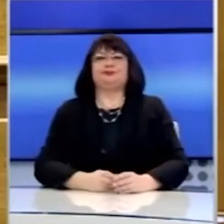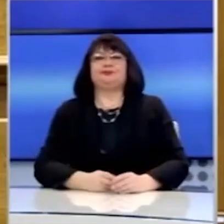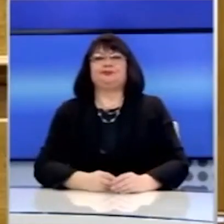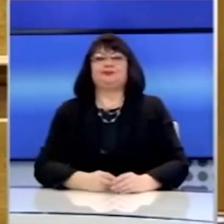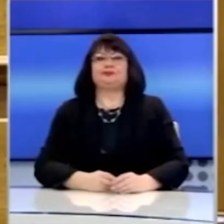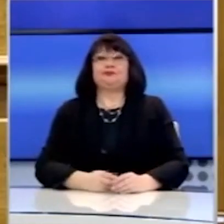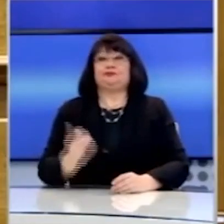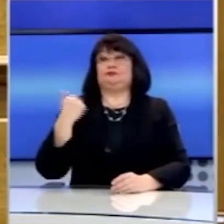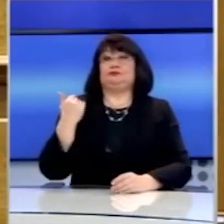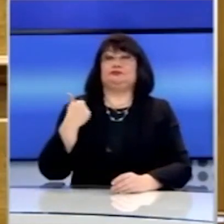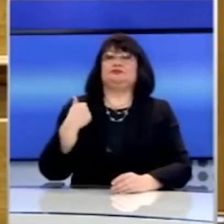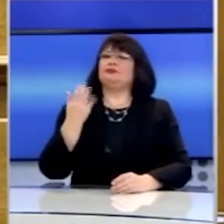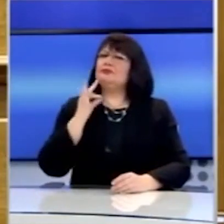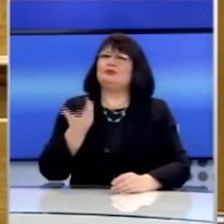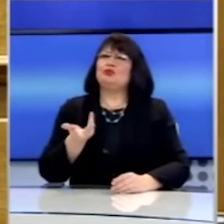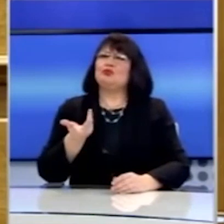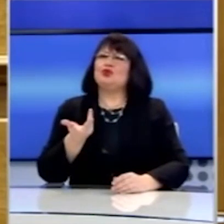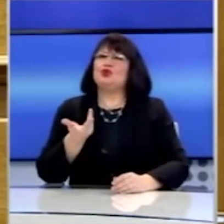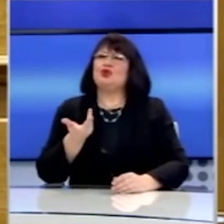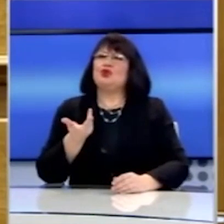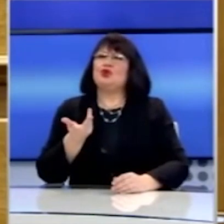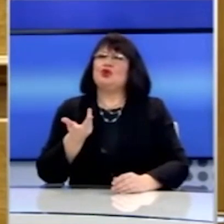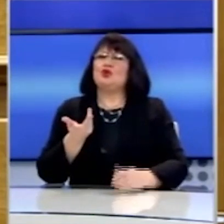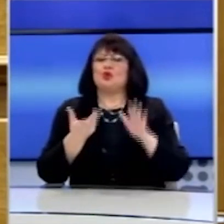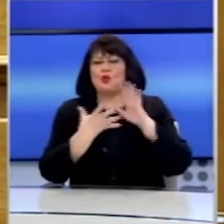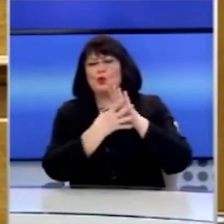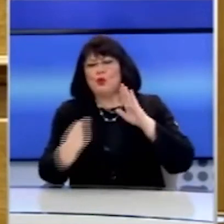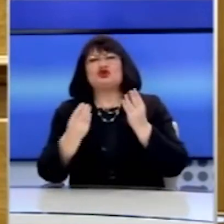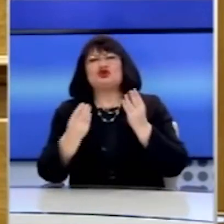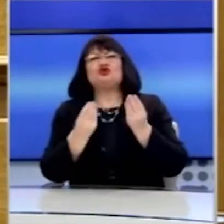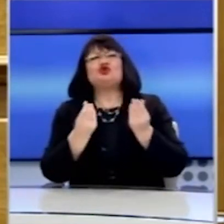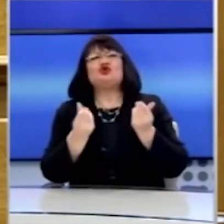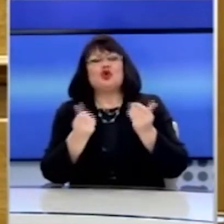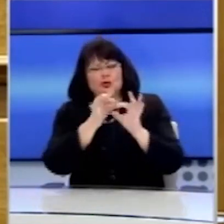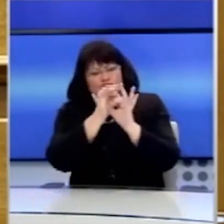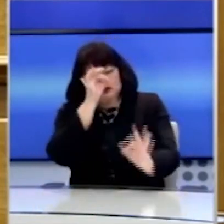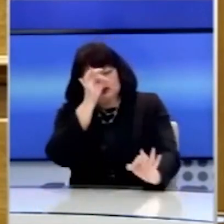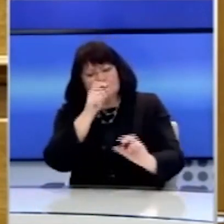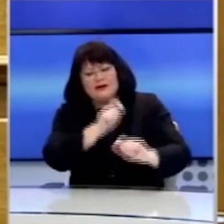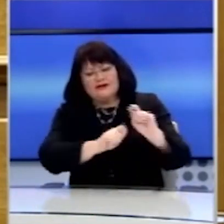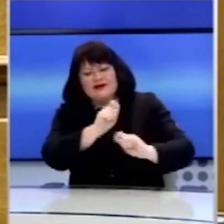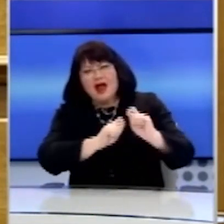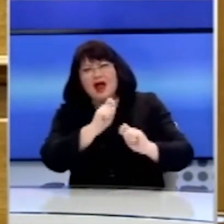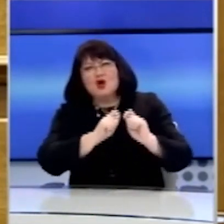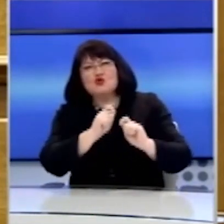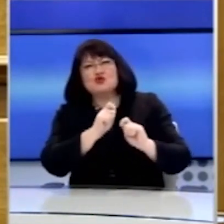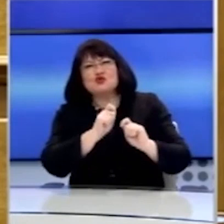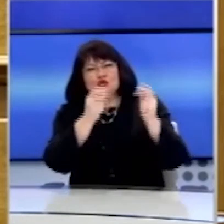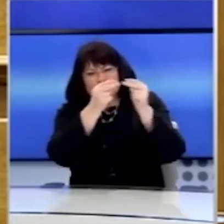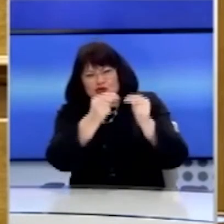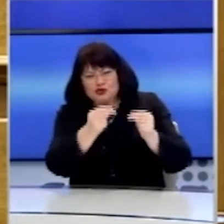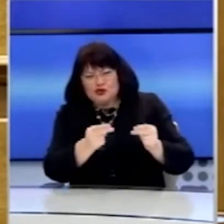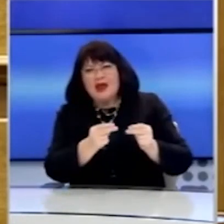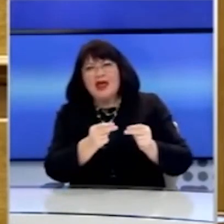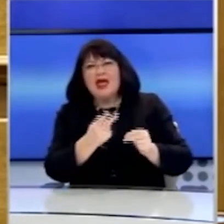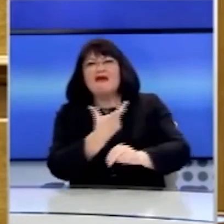Γιατί δεν παίρνετε, λέει, τις πατέντες των εμβολίων ώστε να παράγονται εδώ